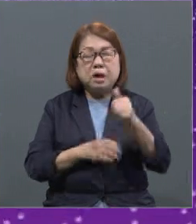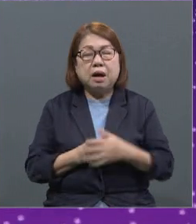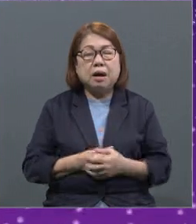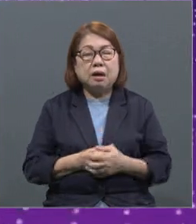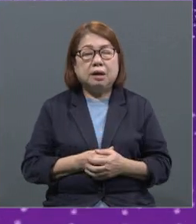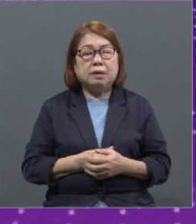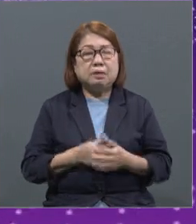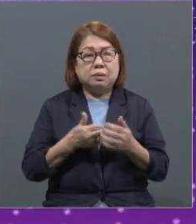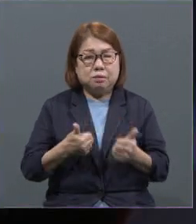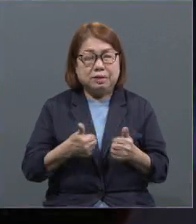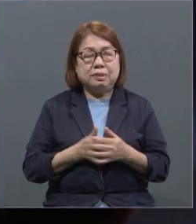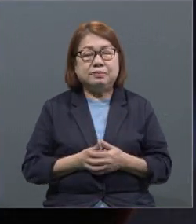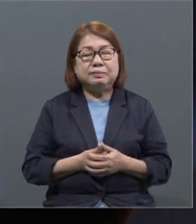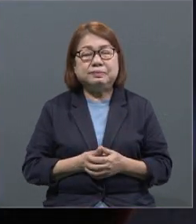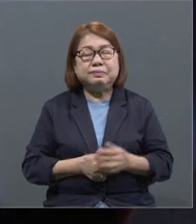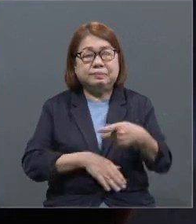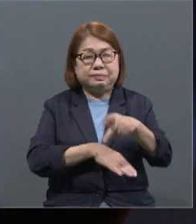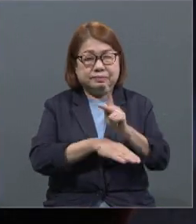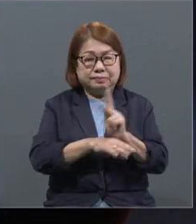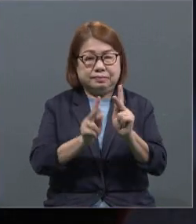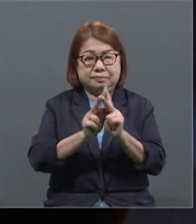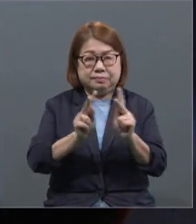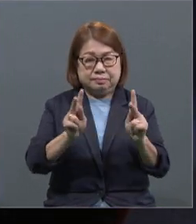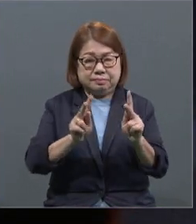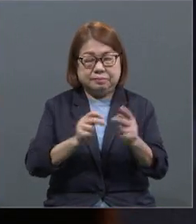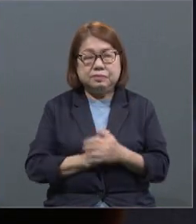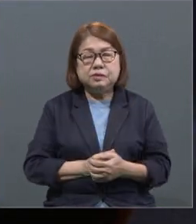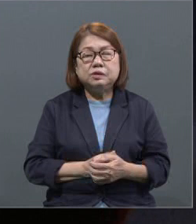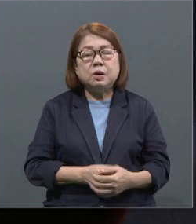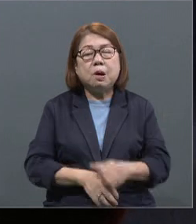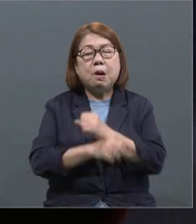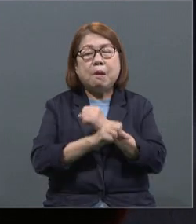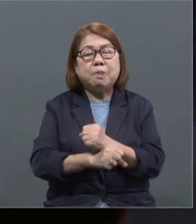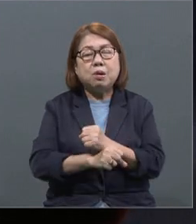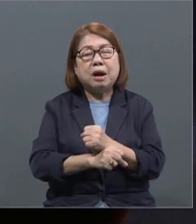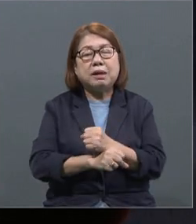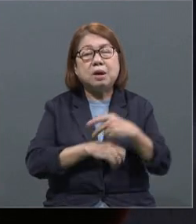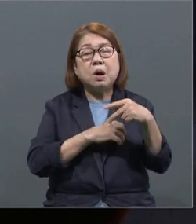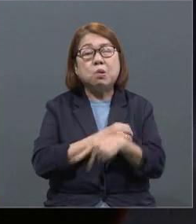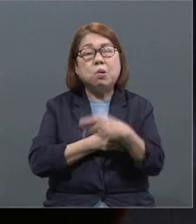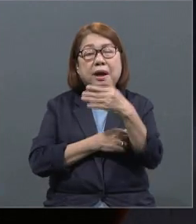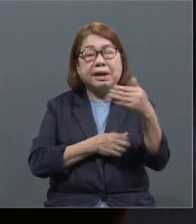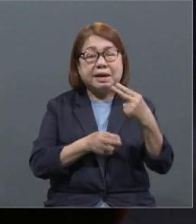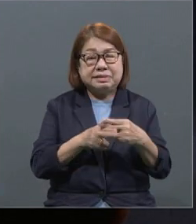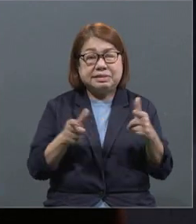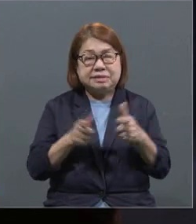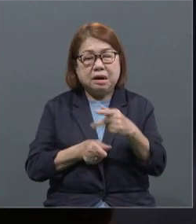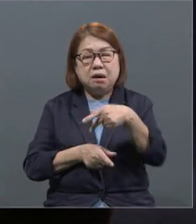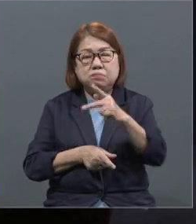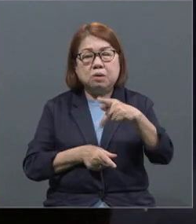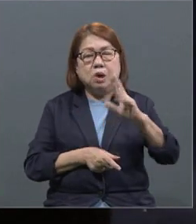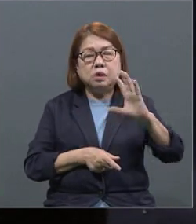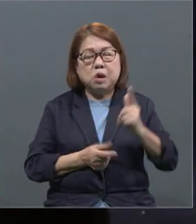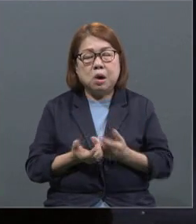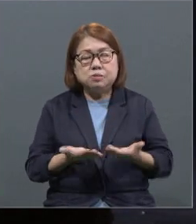ตำรจเอกวัชรพลประสานราชกิจประธานคณะกรรมการป้องกันและปราบปรามการทุจริตแห่งชาติหรือว่าปปชร่วมประชุมเชิงวิชาการ